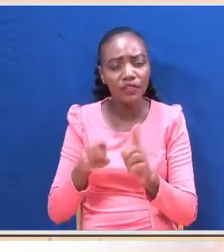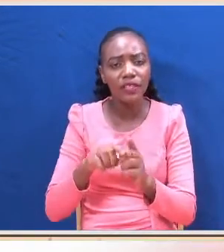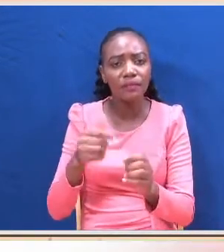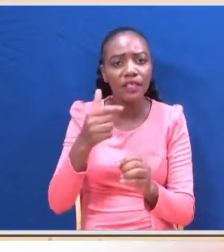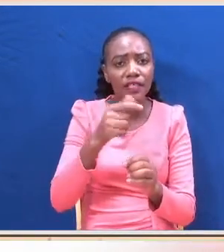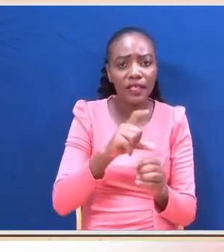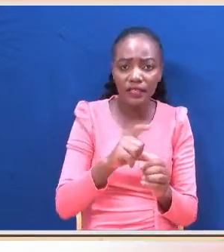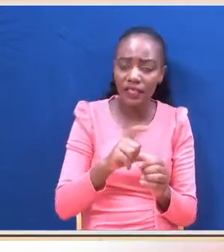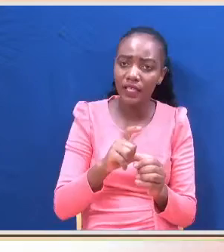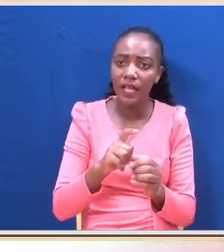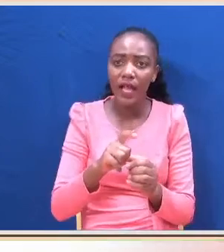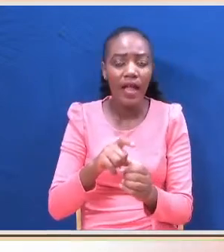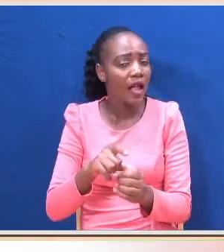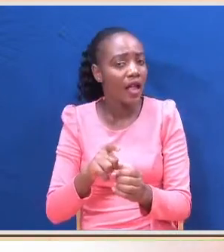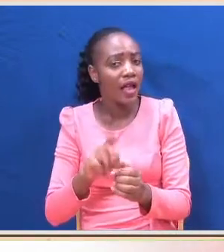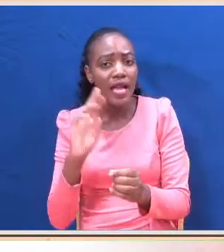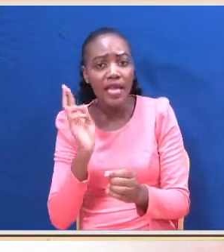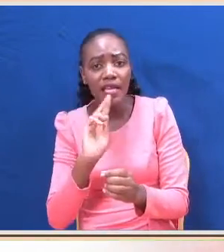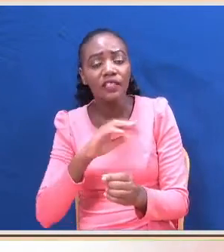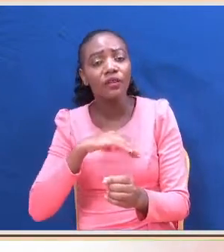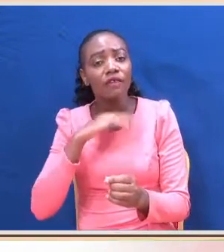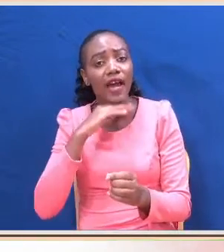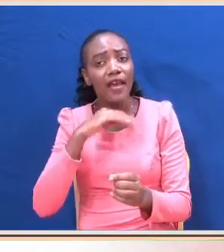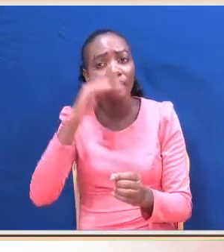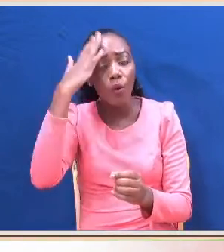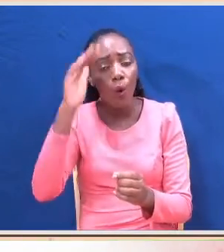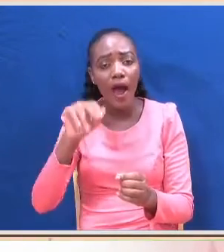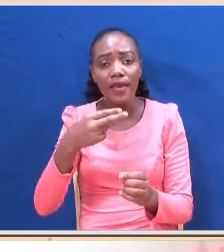of dying due to